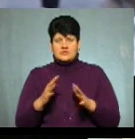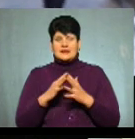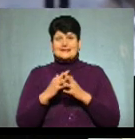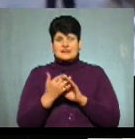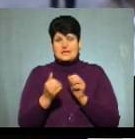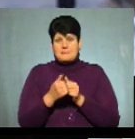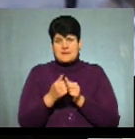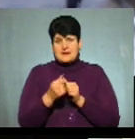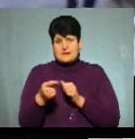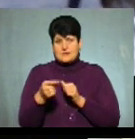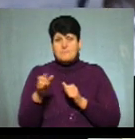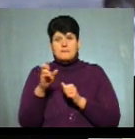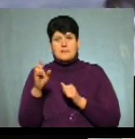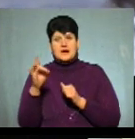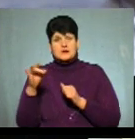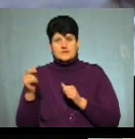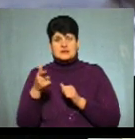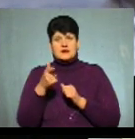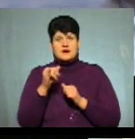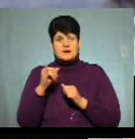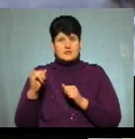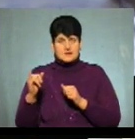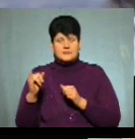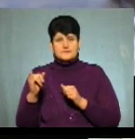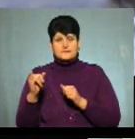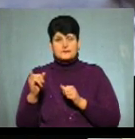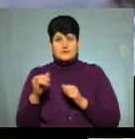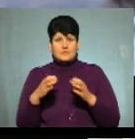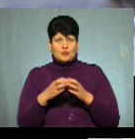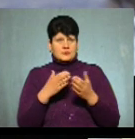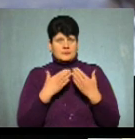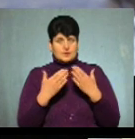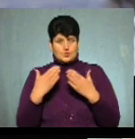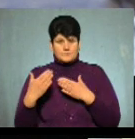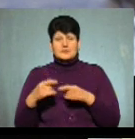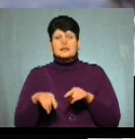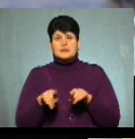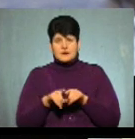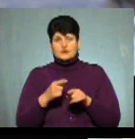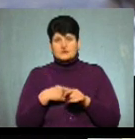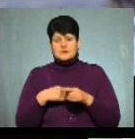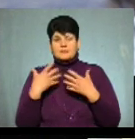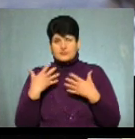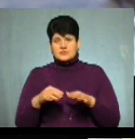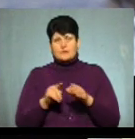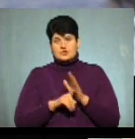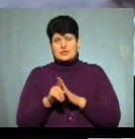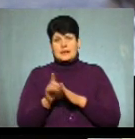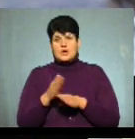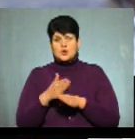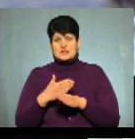з Тернополем, Березовиця чи ГАІ, це ми в групі так спілкуємося з ними, з ОСББ, і вони також вже в себе започаткували роздільне